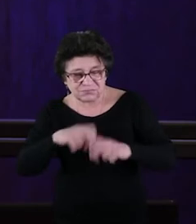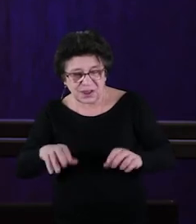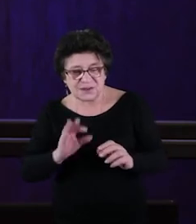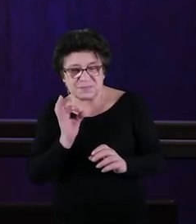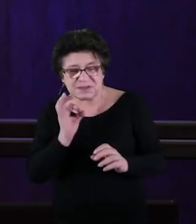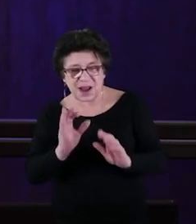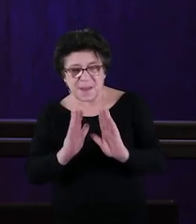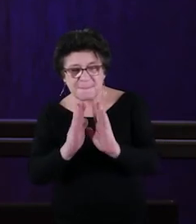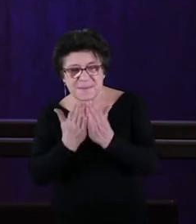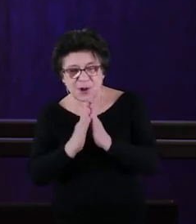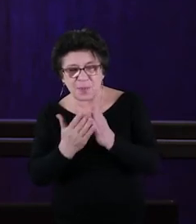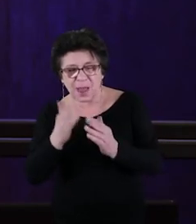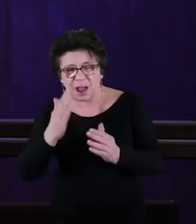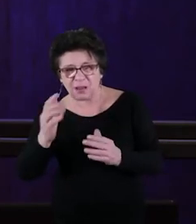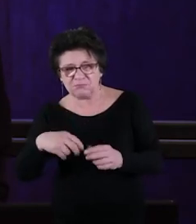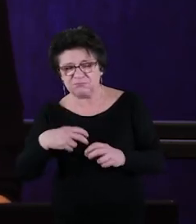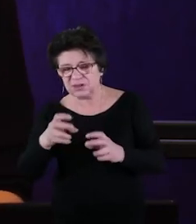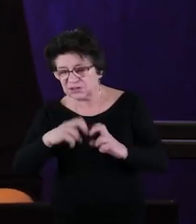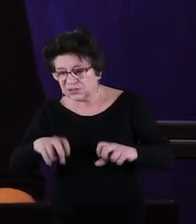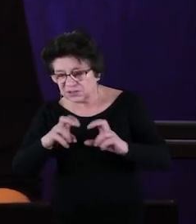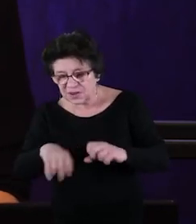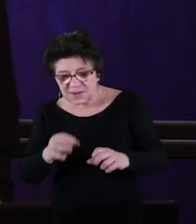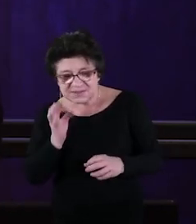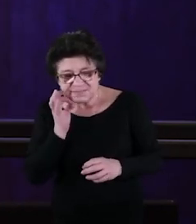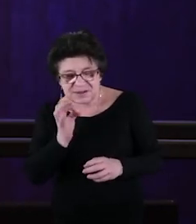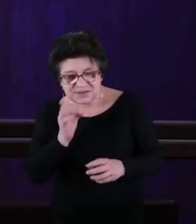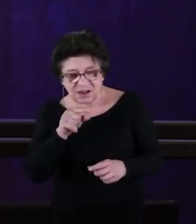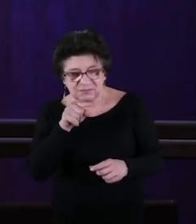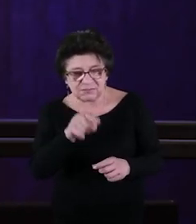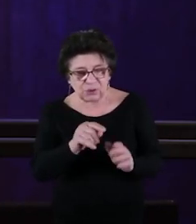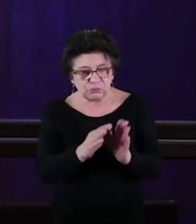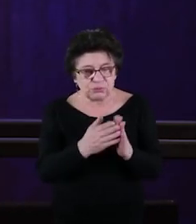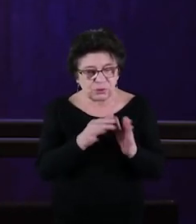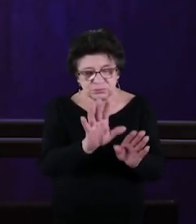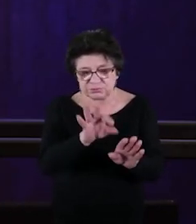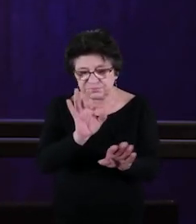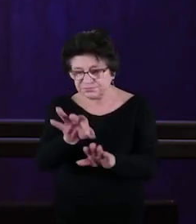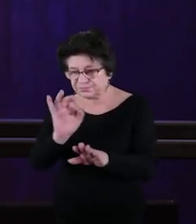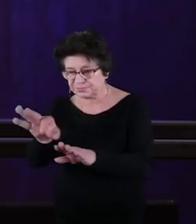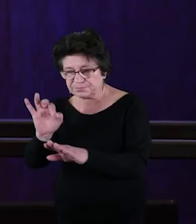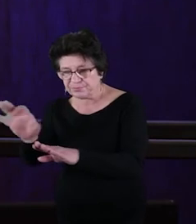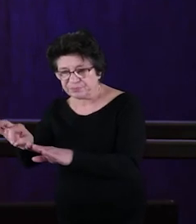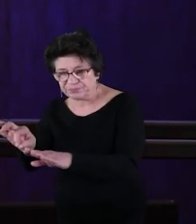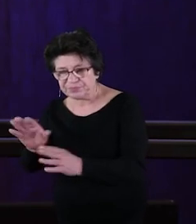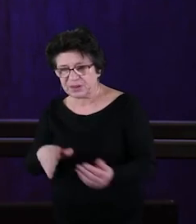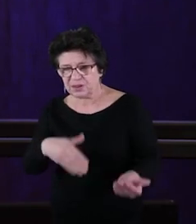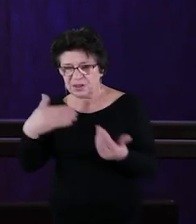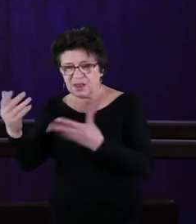do specjalnych zbiorów heinricha himmlera najpierw